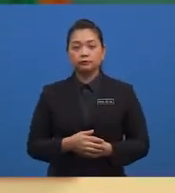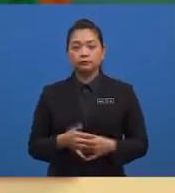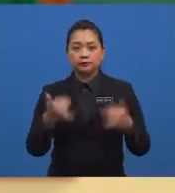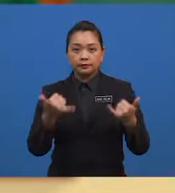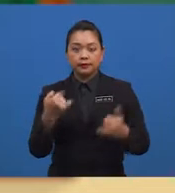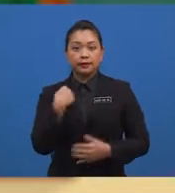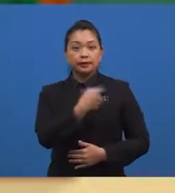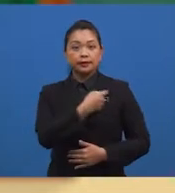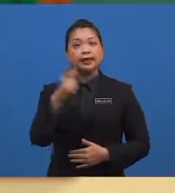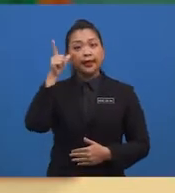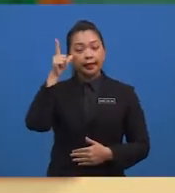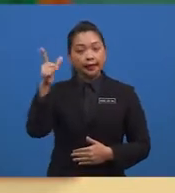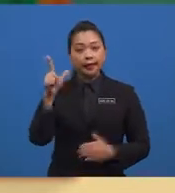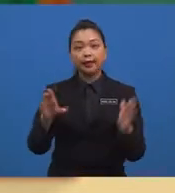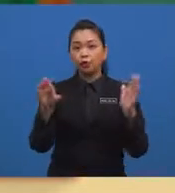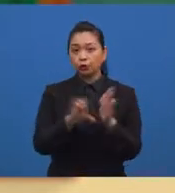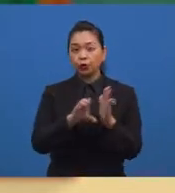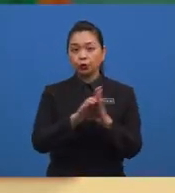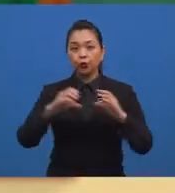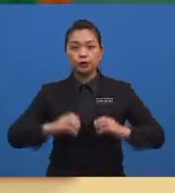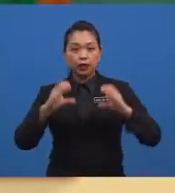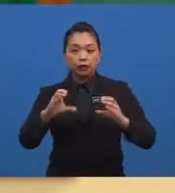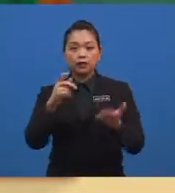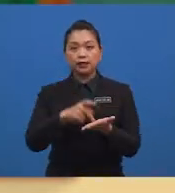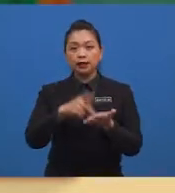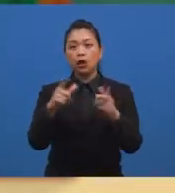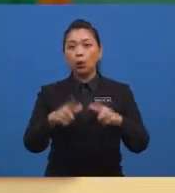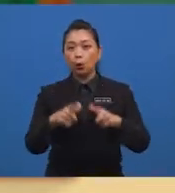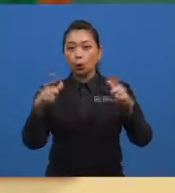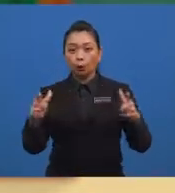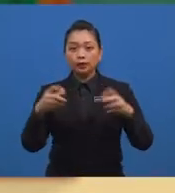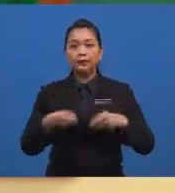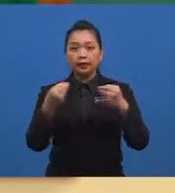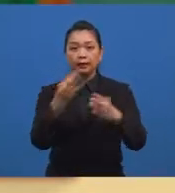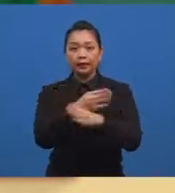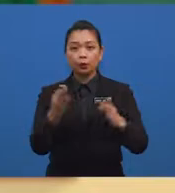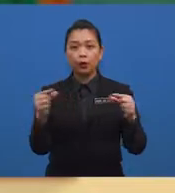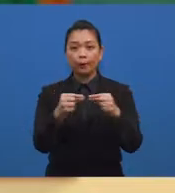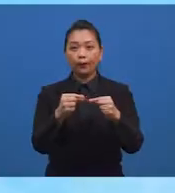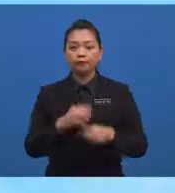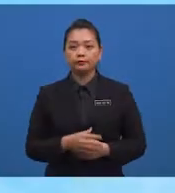Mari kita lihat pula contoh cara pengiraan luas bagi bentuk gabungan.